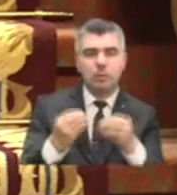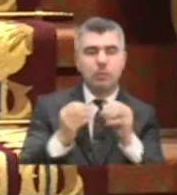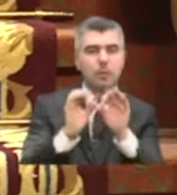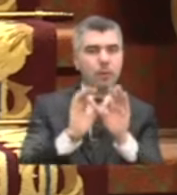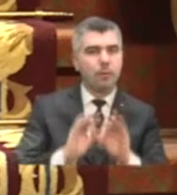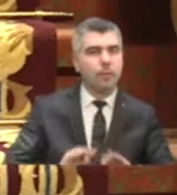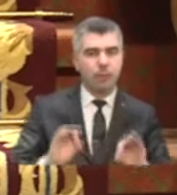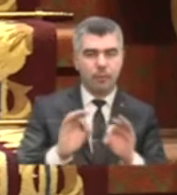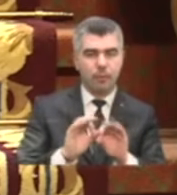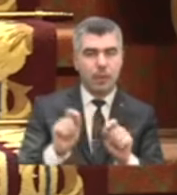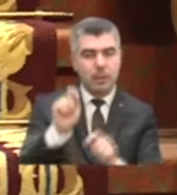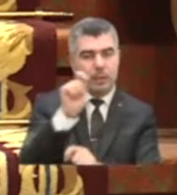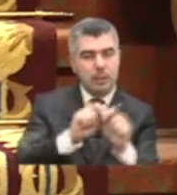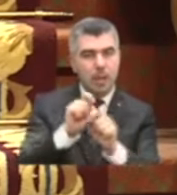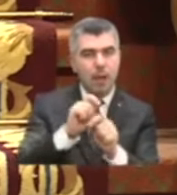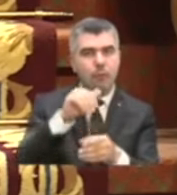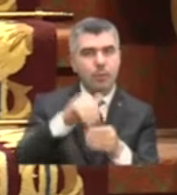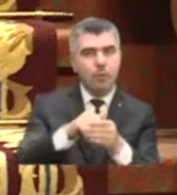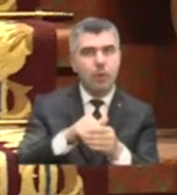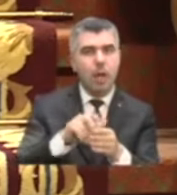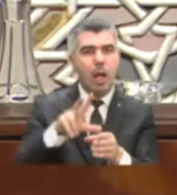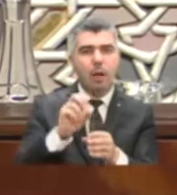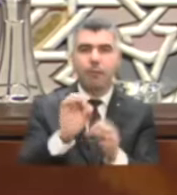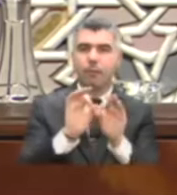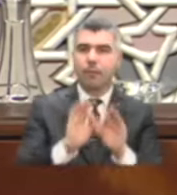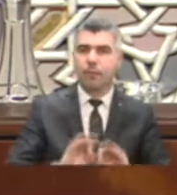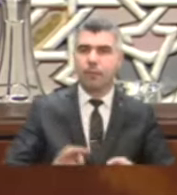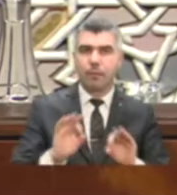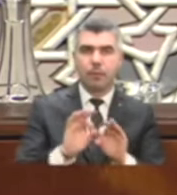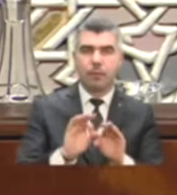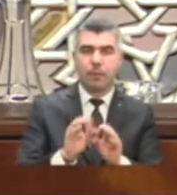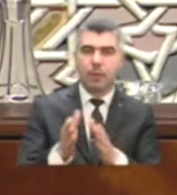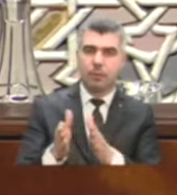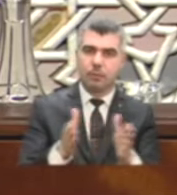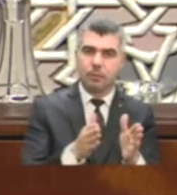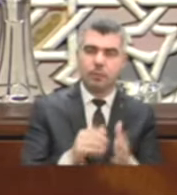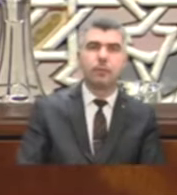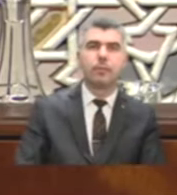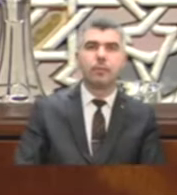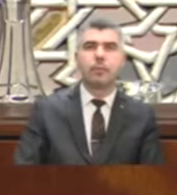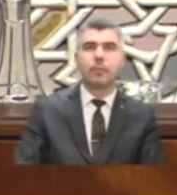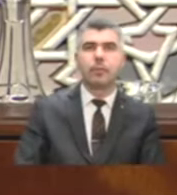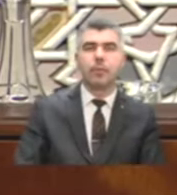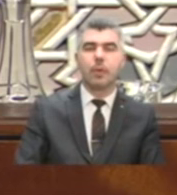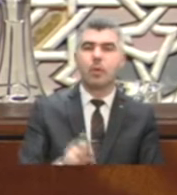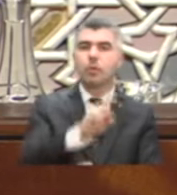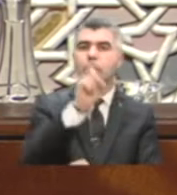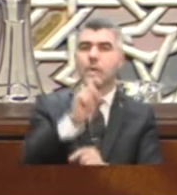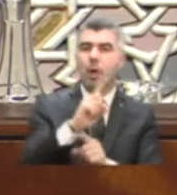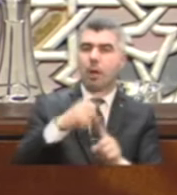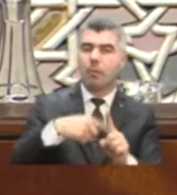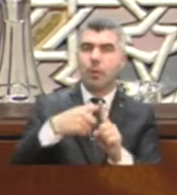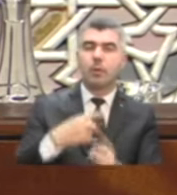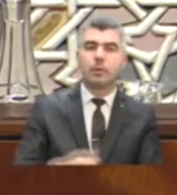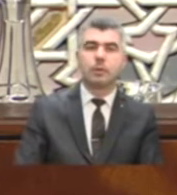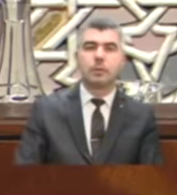للأسف تصلحوا المقاصة ولكن ما عرفتوش. شكرا. السيدة الوزيرة، هل متعقبات إضافية؟